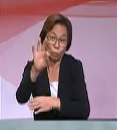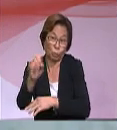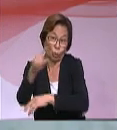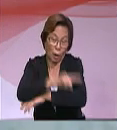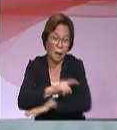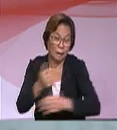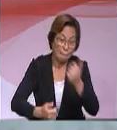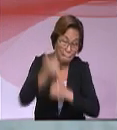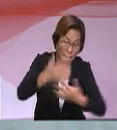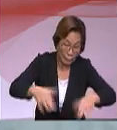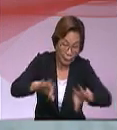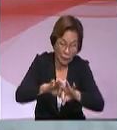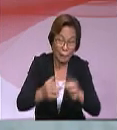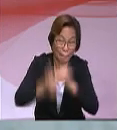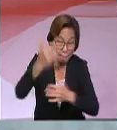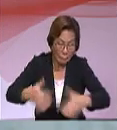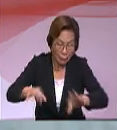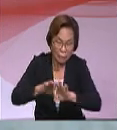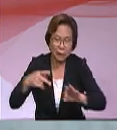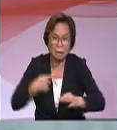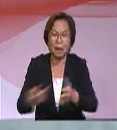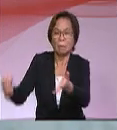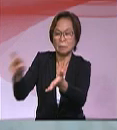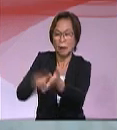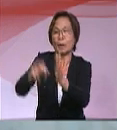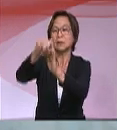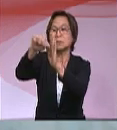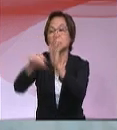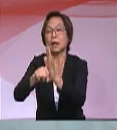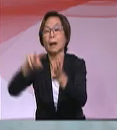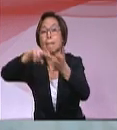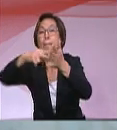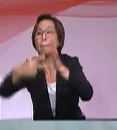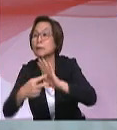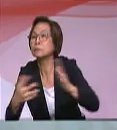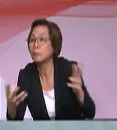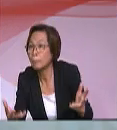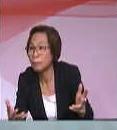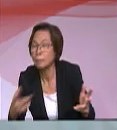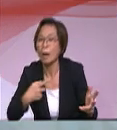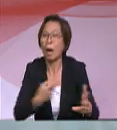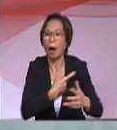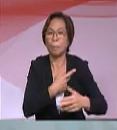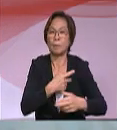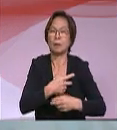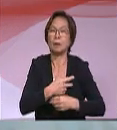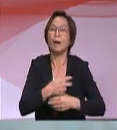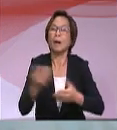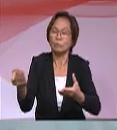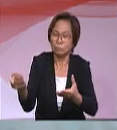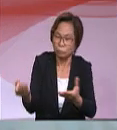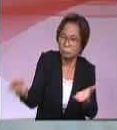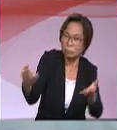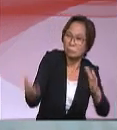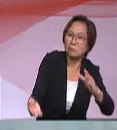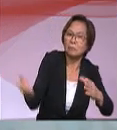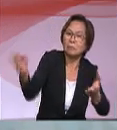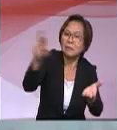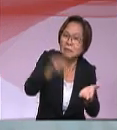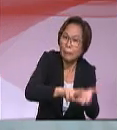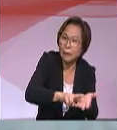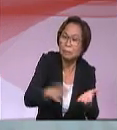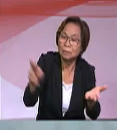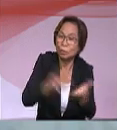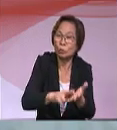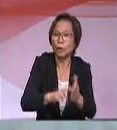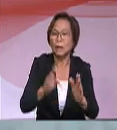penting, kita juga memberi pendaftaran bersyarat bermaksud berarti ada rolling submission, berarti data ini kita bagi tempoh